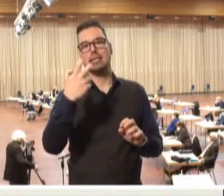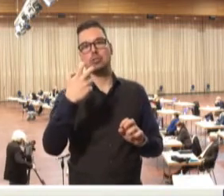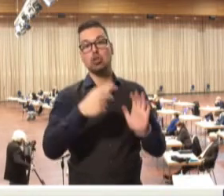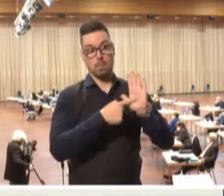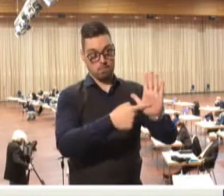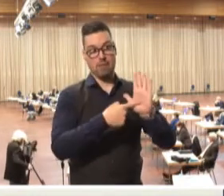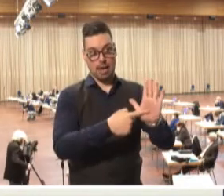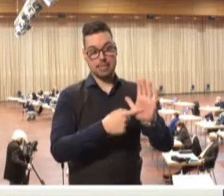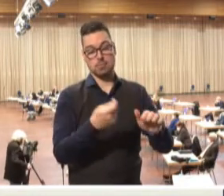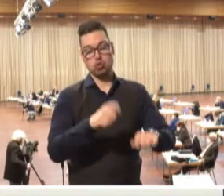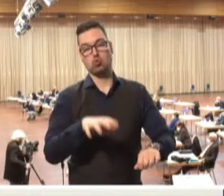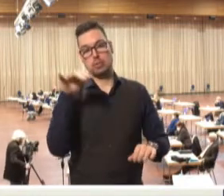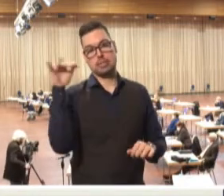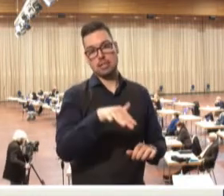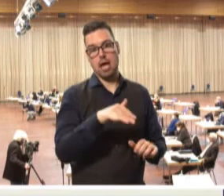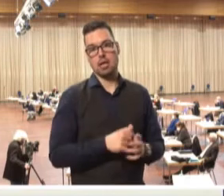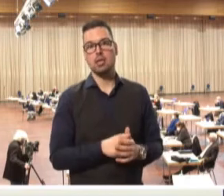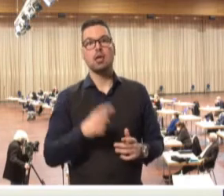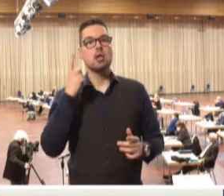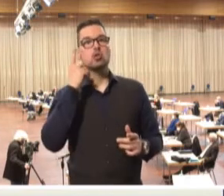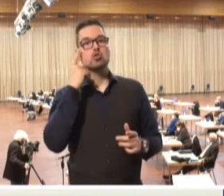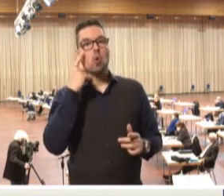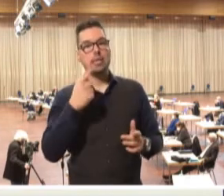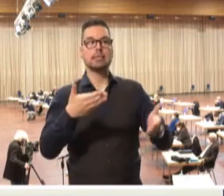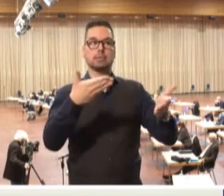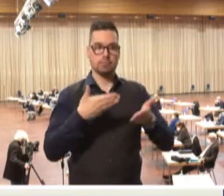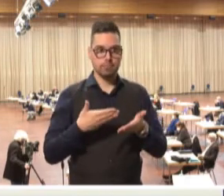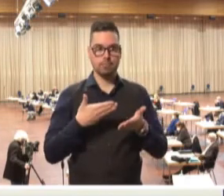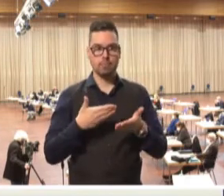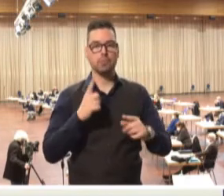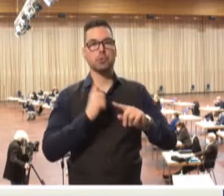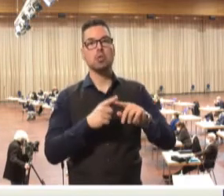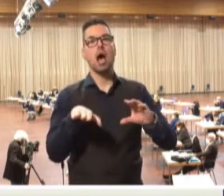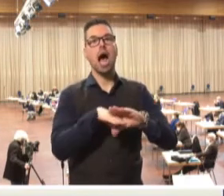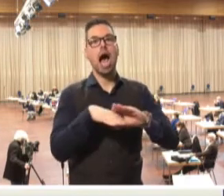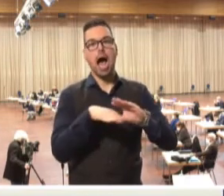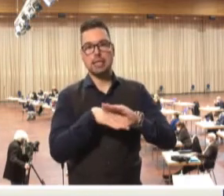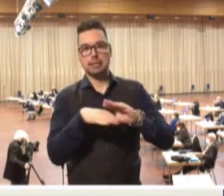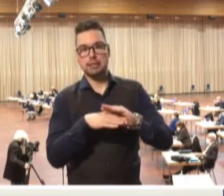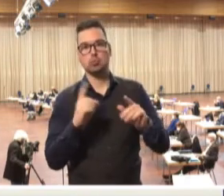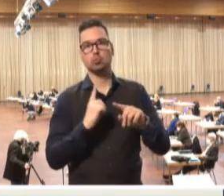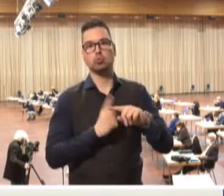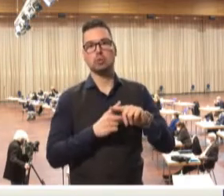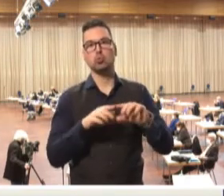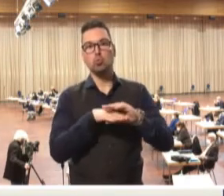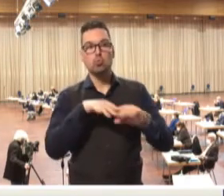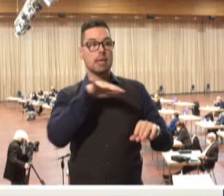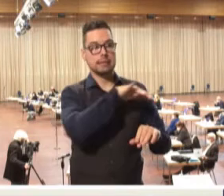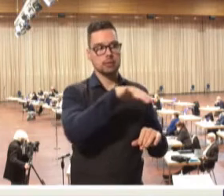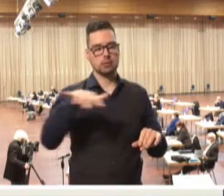Beweisbeschlüsse erlassen. Die Zeugeneinvernahmen und die Beiziehung von Akten und Beweisdokumenten zum Gegenstand